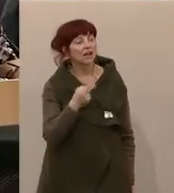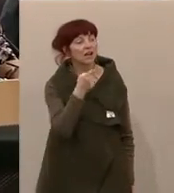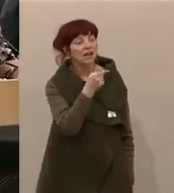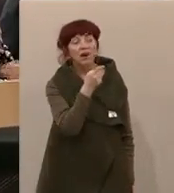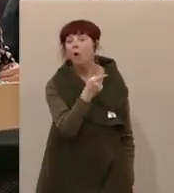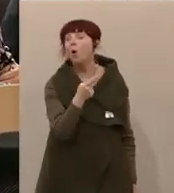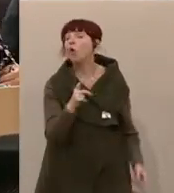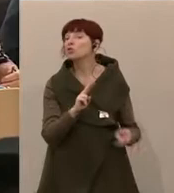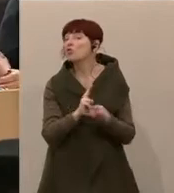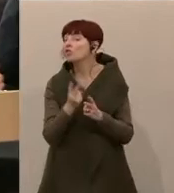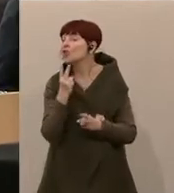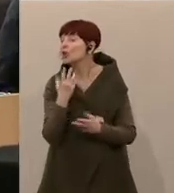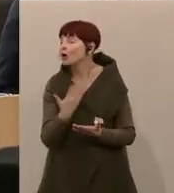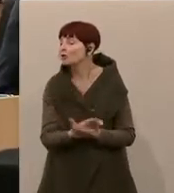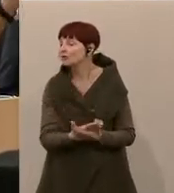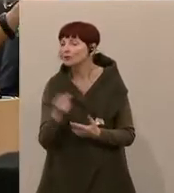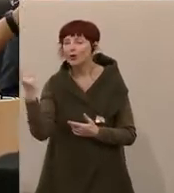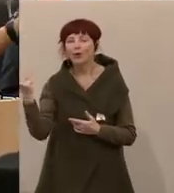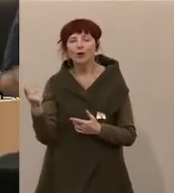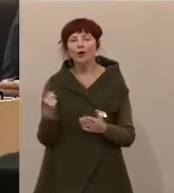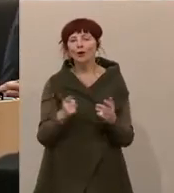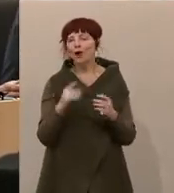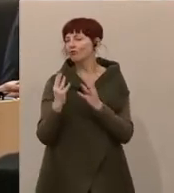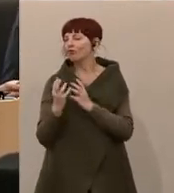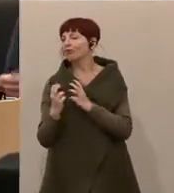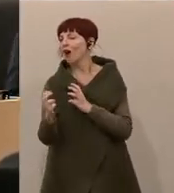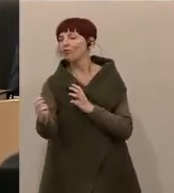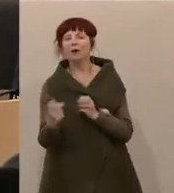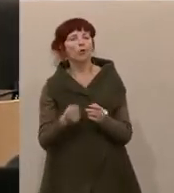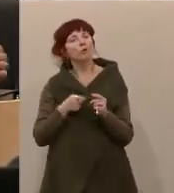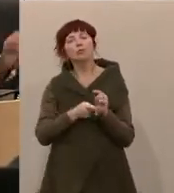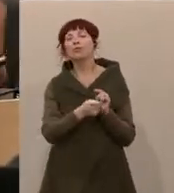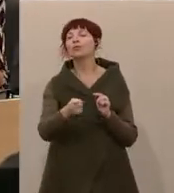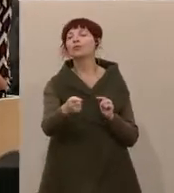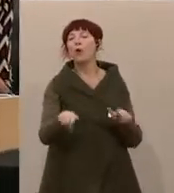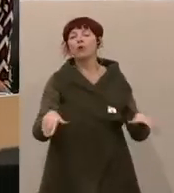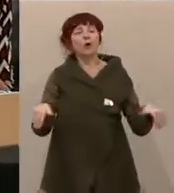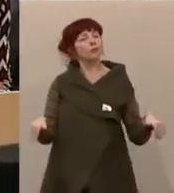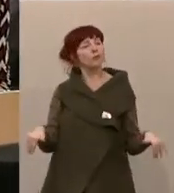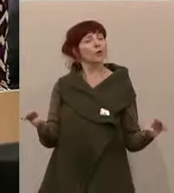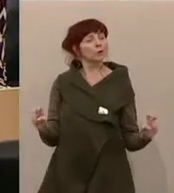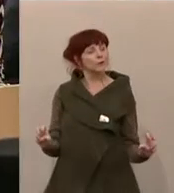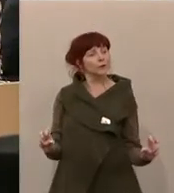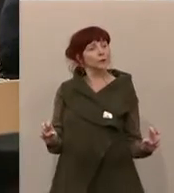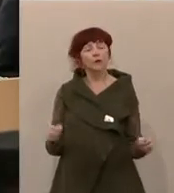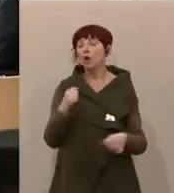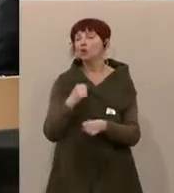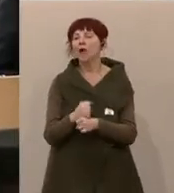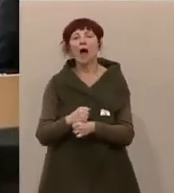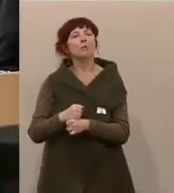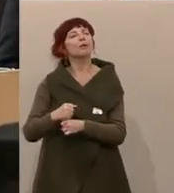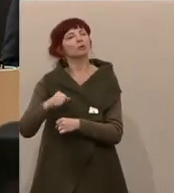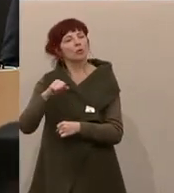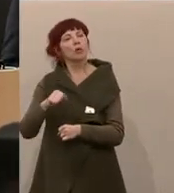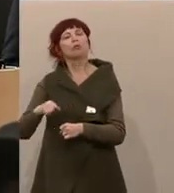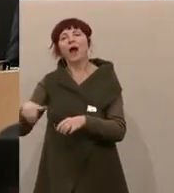Wird das dann so sein, dass ihr vorbeimarschiert und dass ihr in Fauteuil Platz nehmt, Kolleginnen und Kollegen, und die Arbeiter und Angestellten sollten dort sitzen